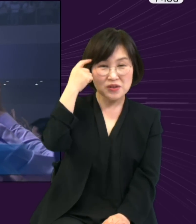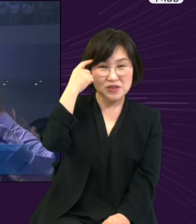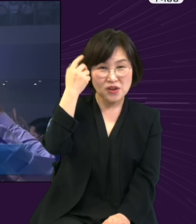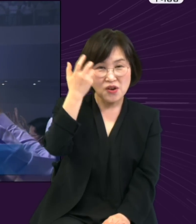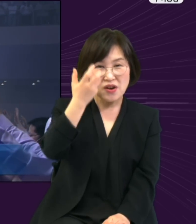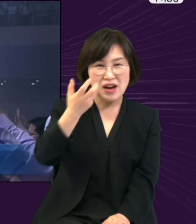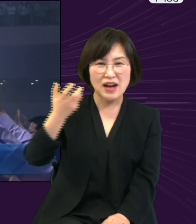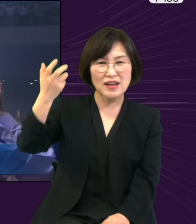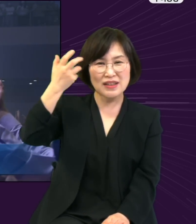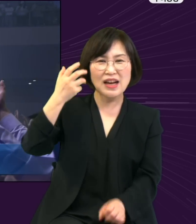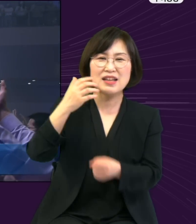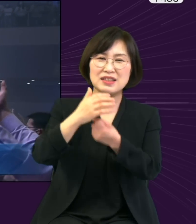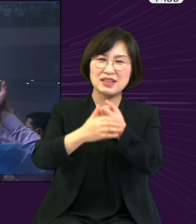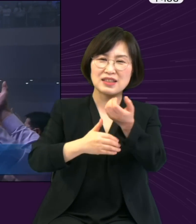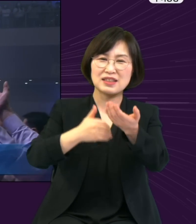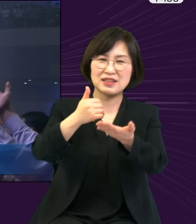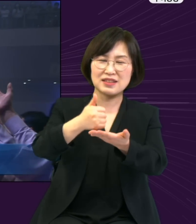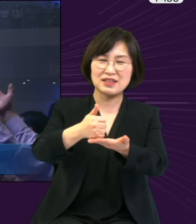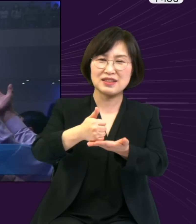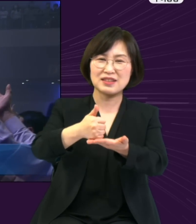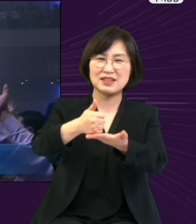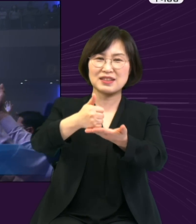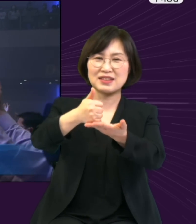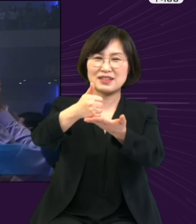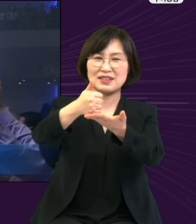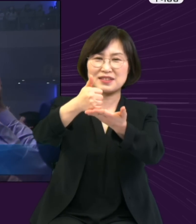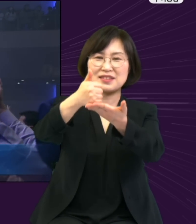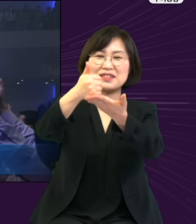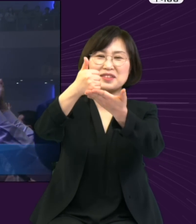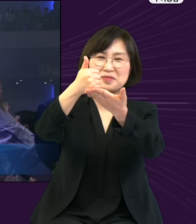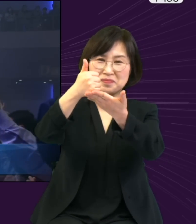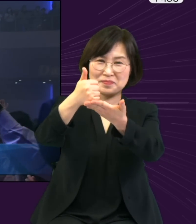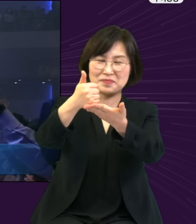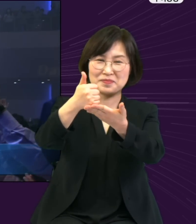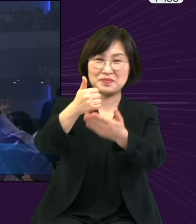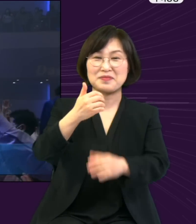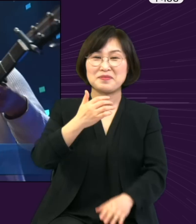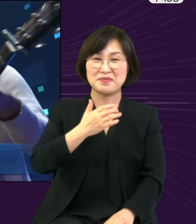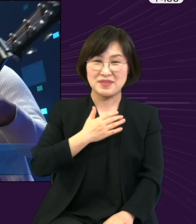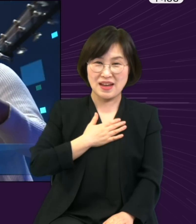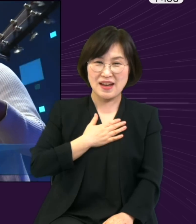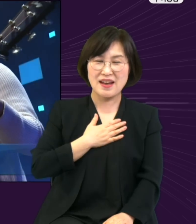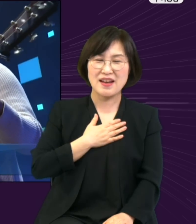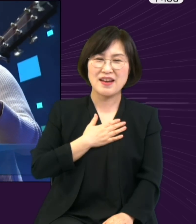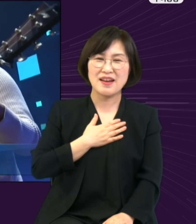성령 하나님 날 새롭게 나